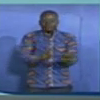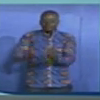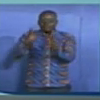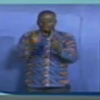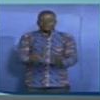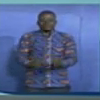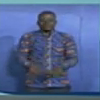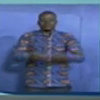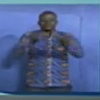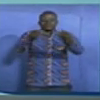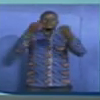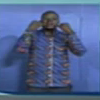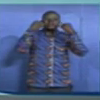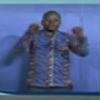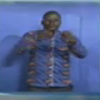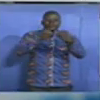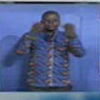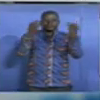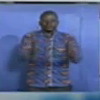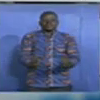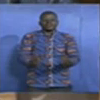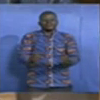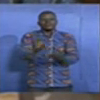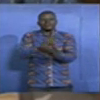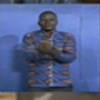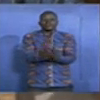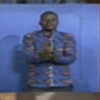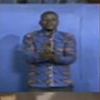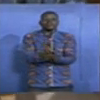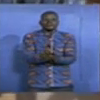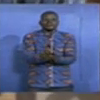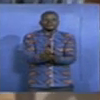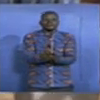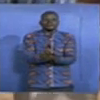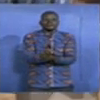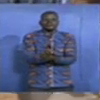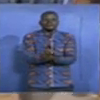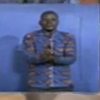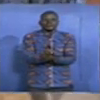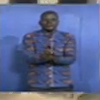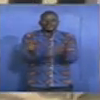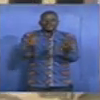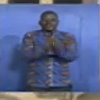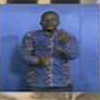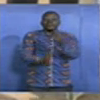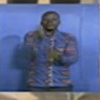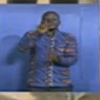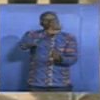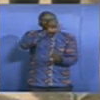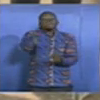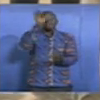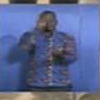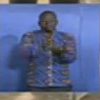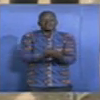l'information à la presse. Paul David Bambara, Maïmouna Traoré. Avec plus de 10 000 biodigesteurs installés